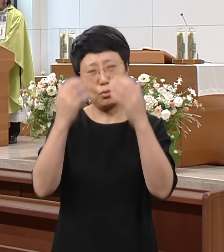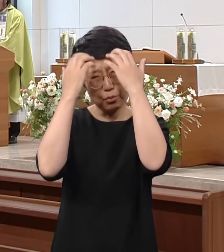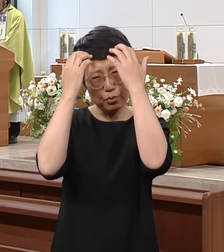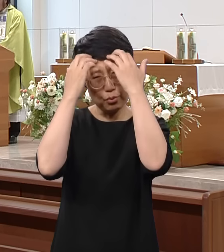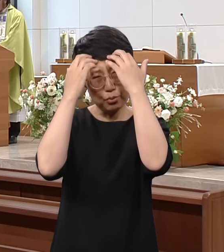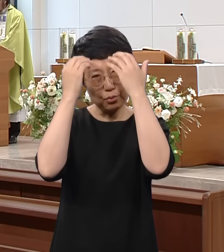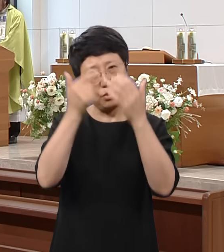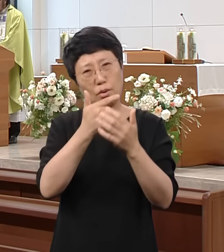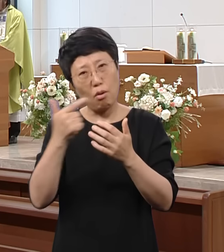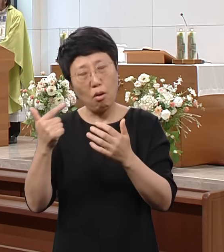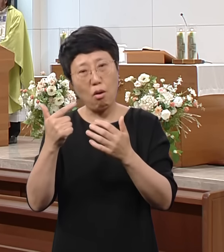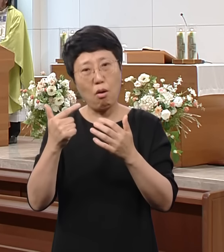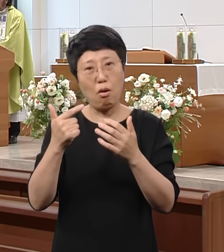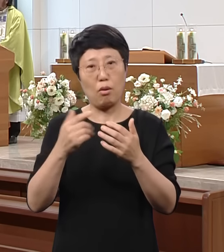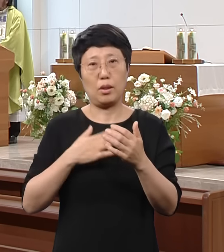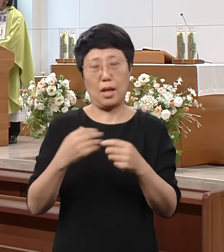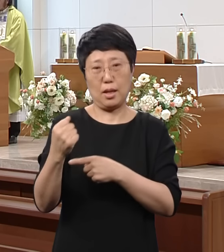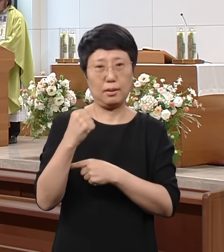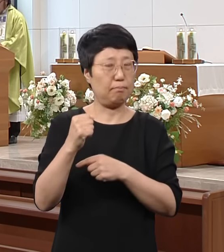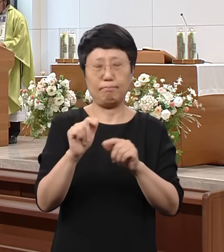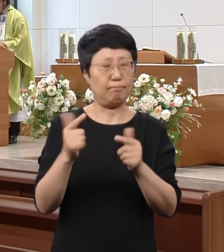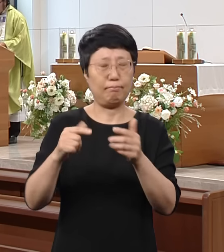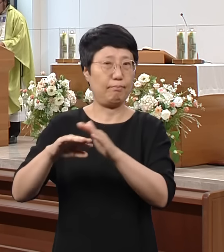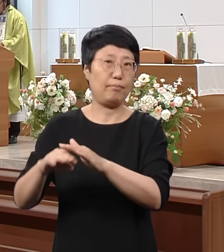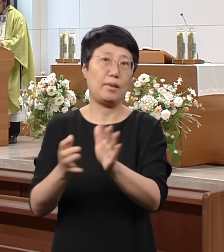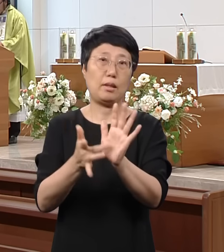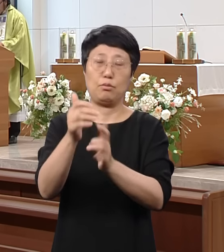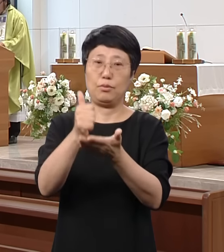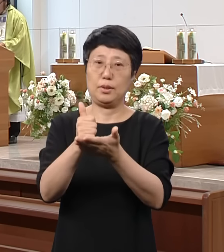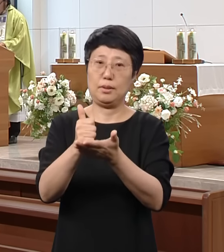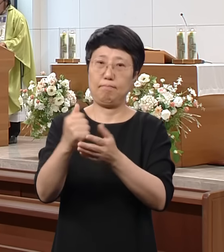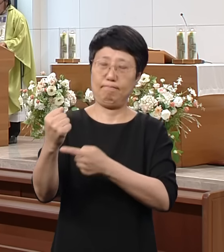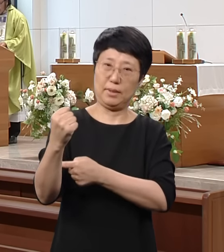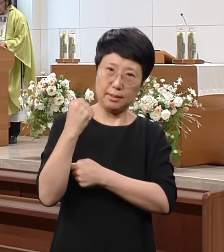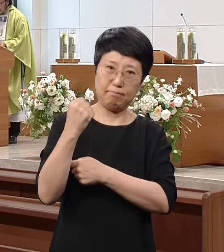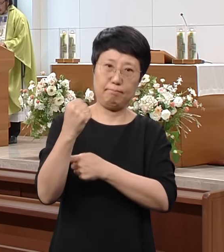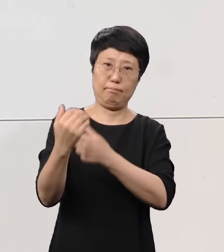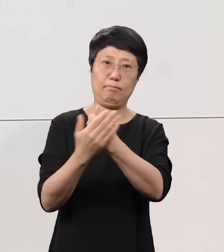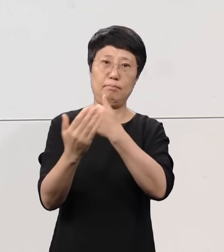아니라 예수님의 힘으로 이겨내게 할 것입니다